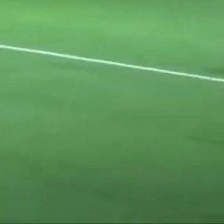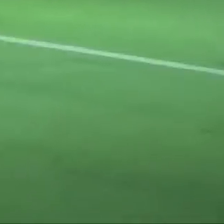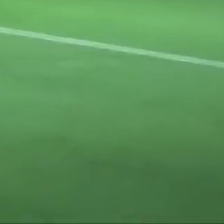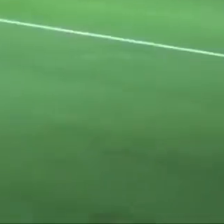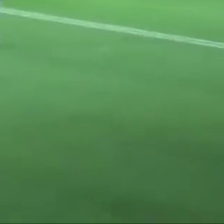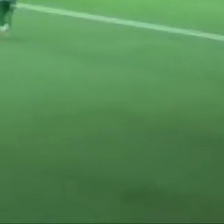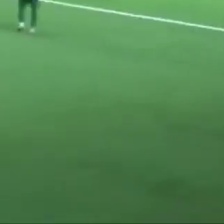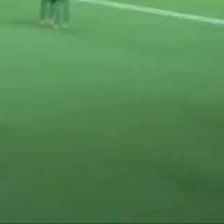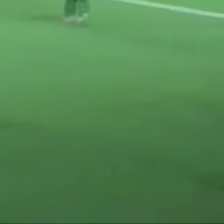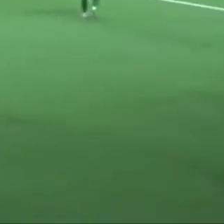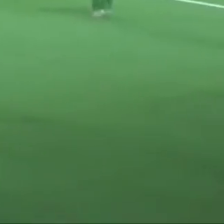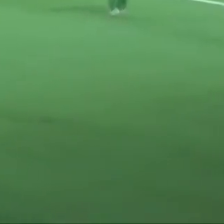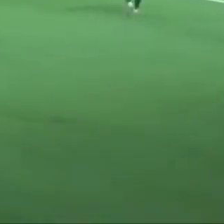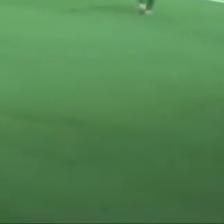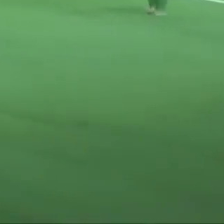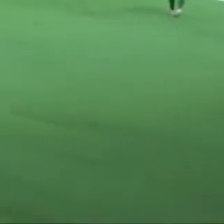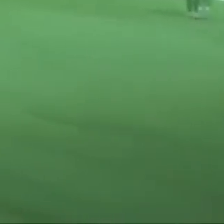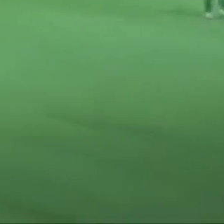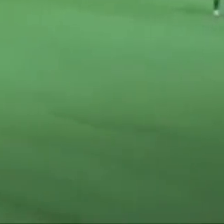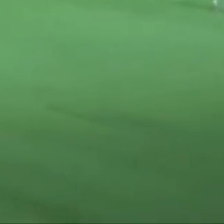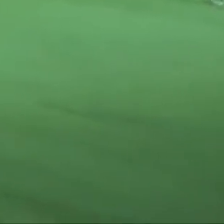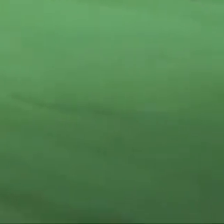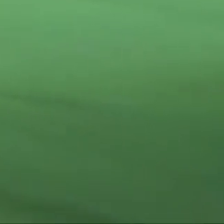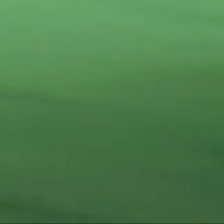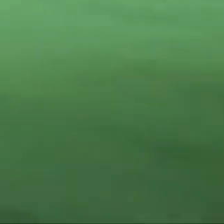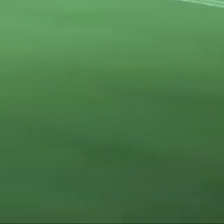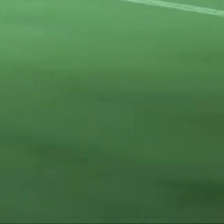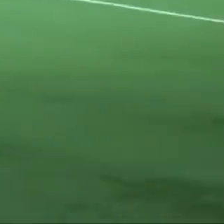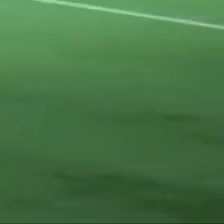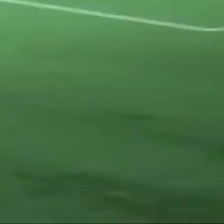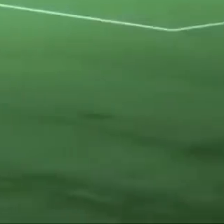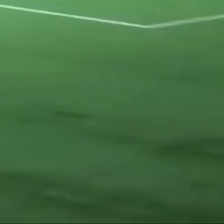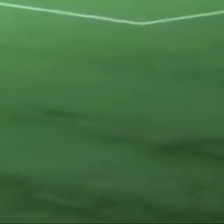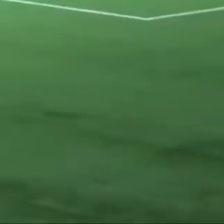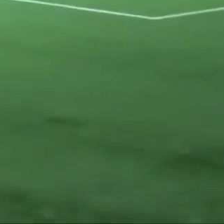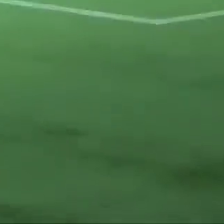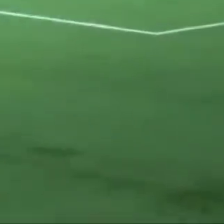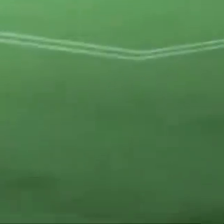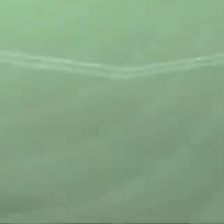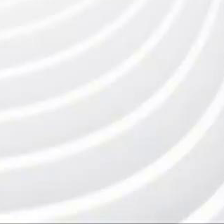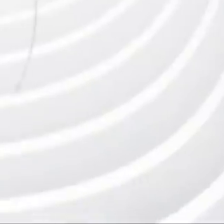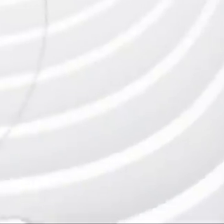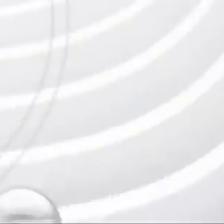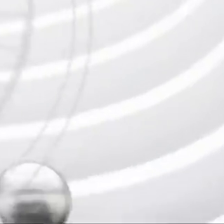Vilniaus Riterių futbolo klube jau 19 koronaviruso atvejų.